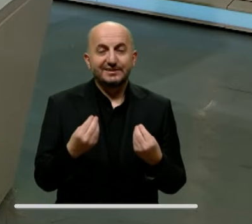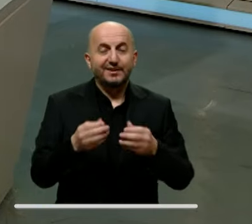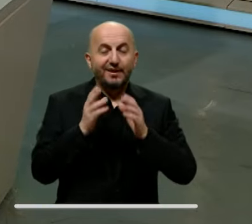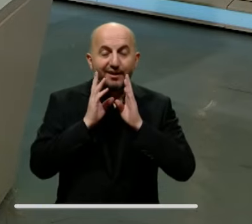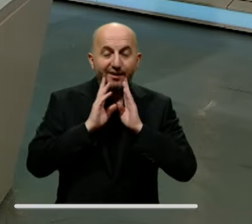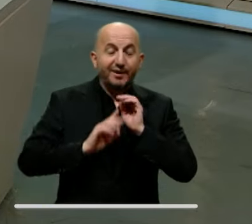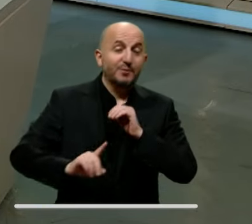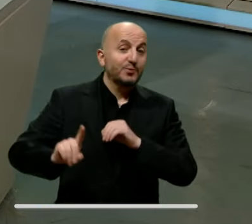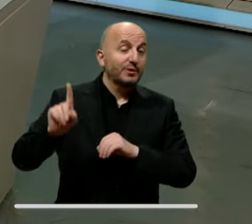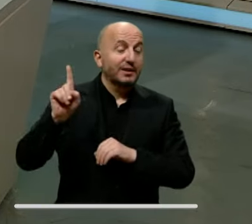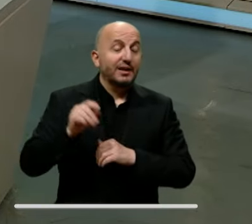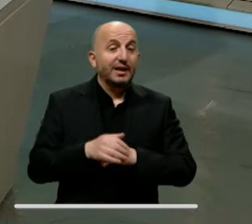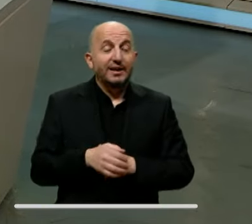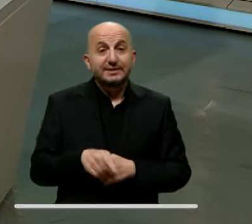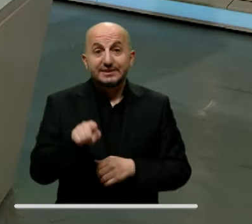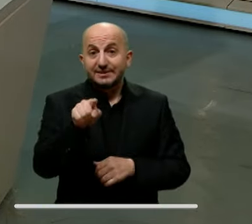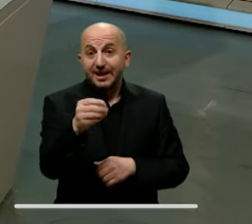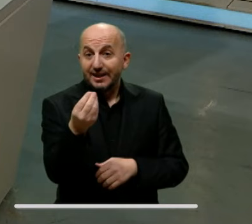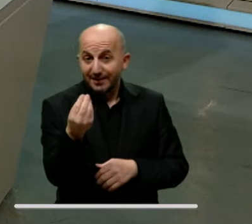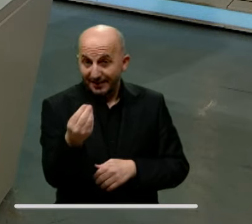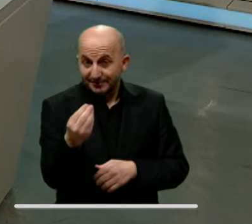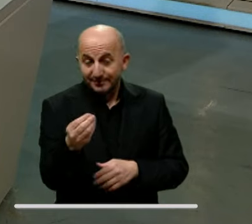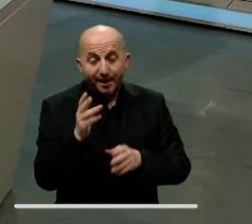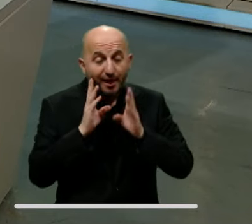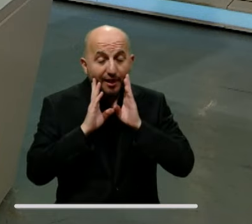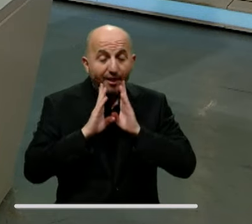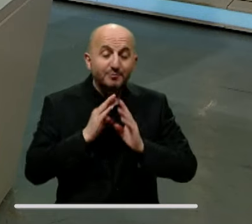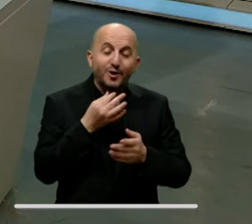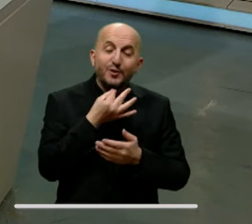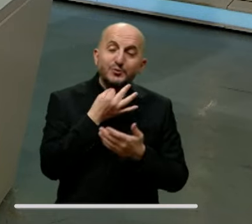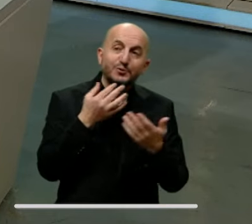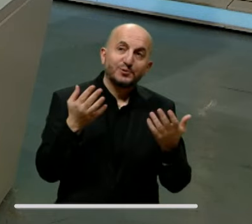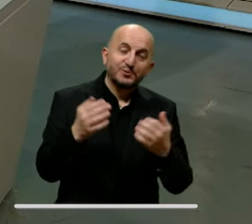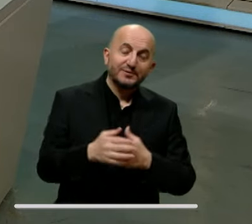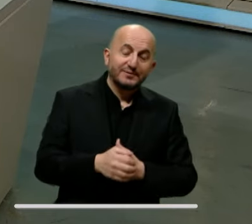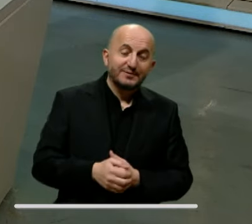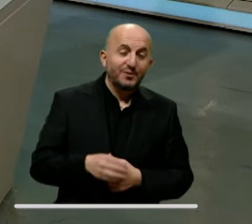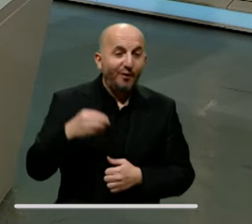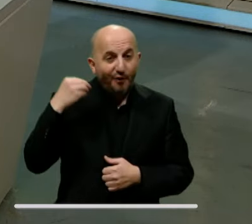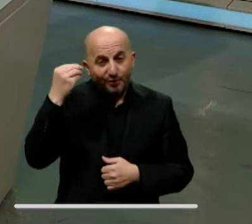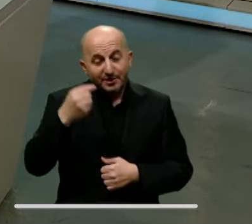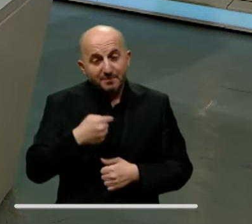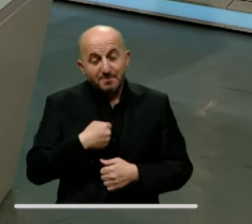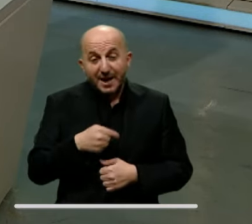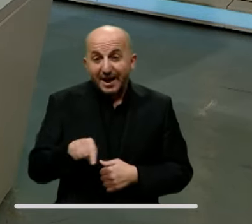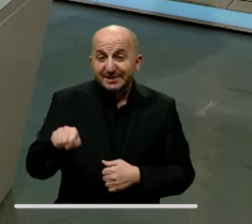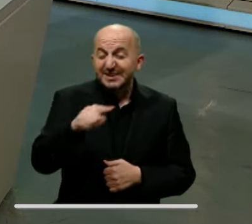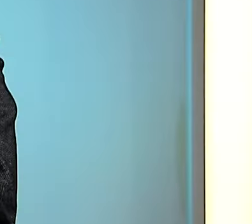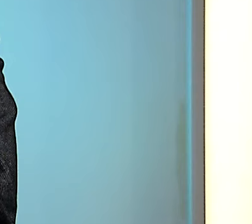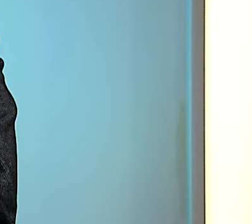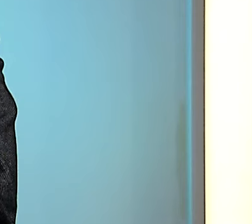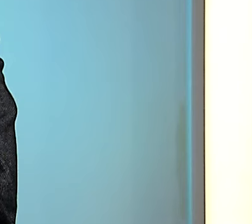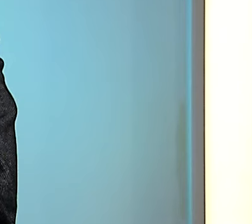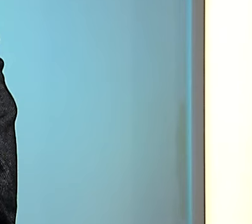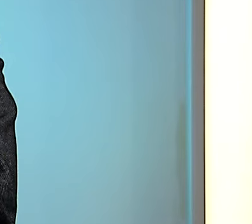Elhamdülillah Hasan abi sen nasılsın Elhamdülillah çok şükür Ne güzel Hocam ben size bir şey diyecektim